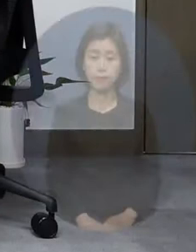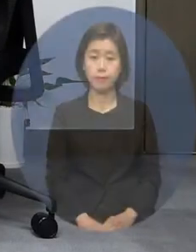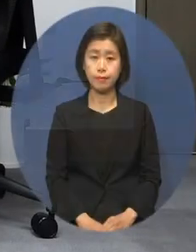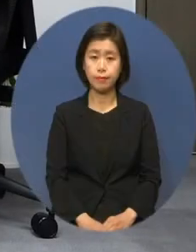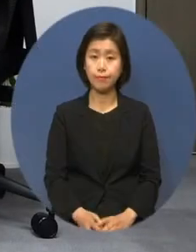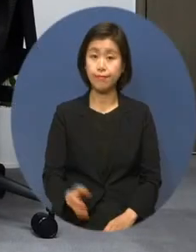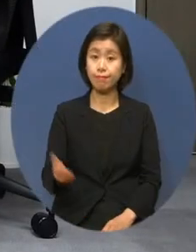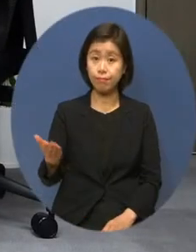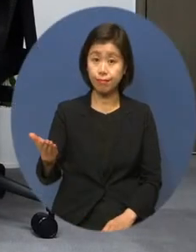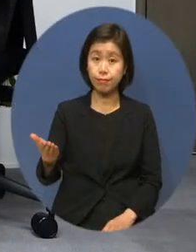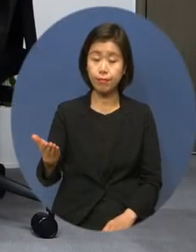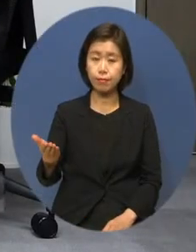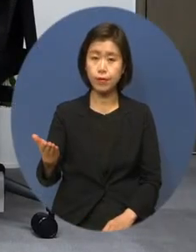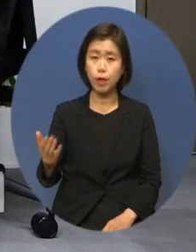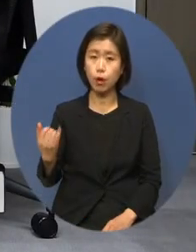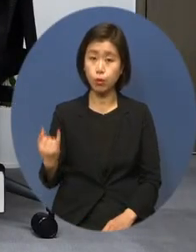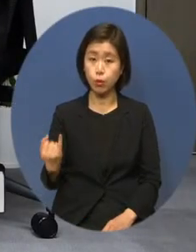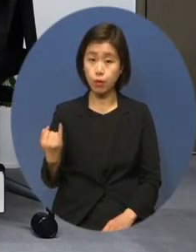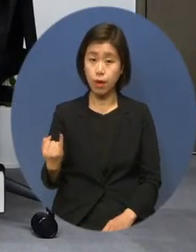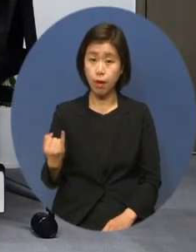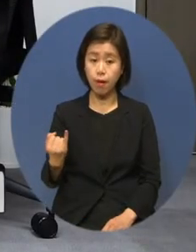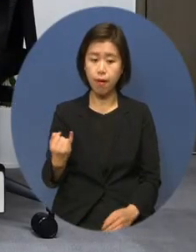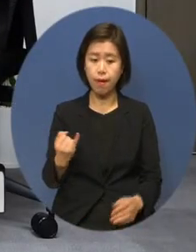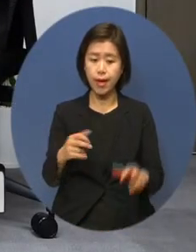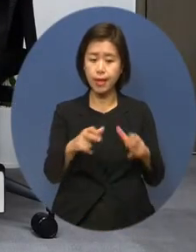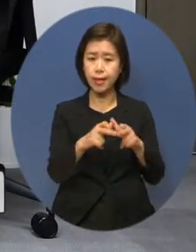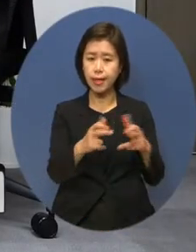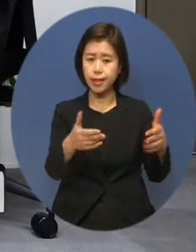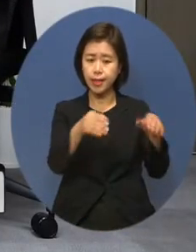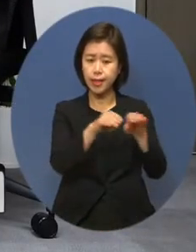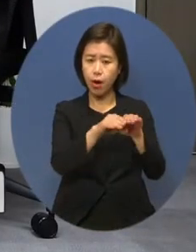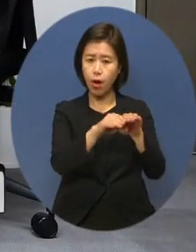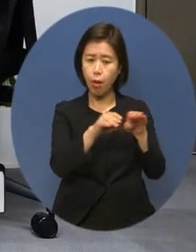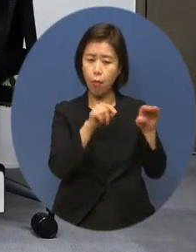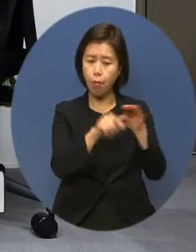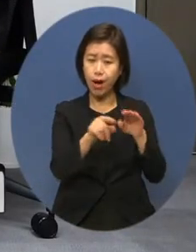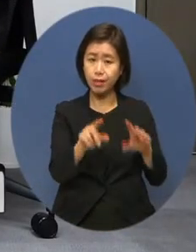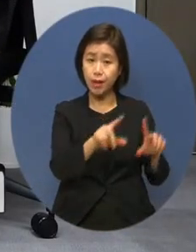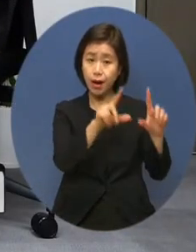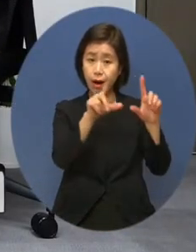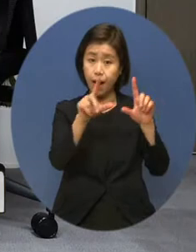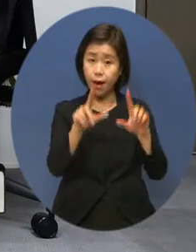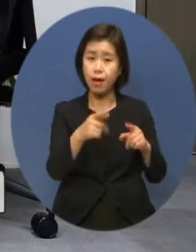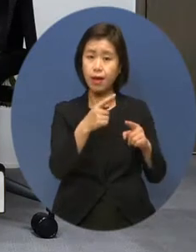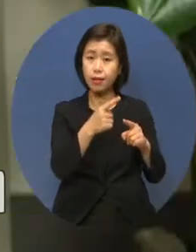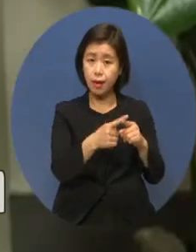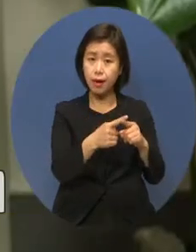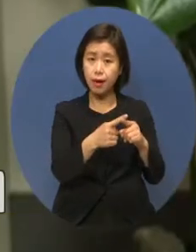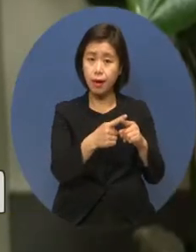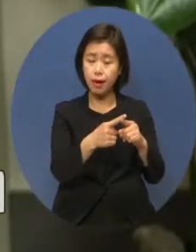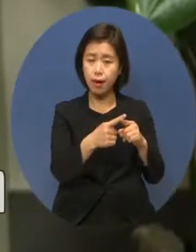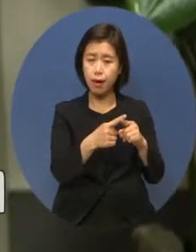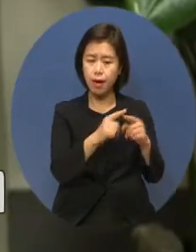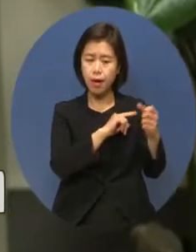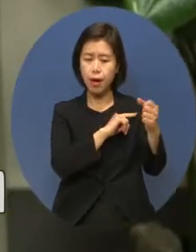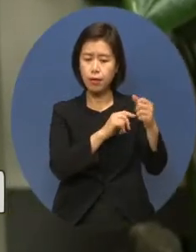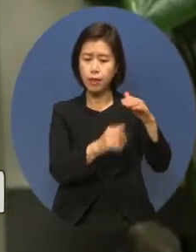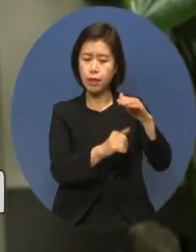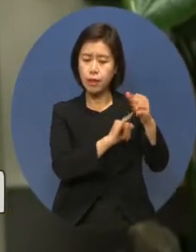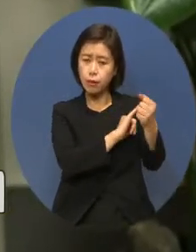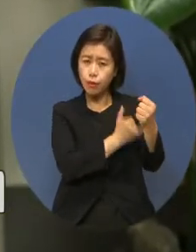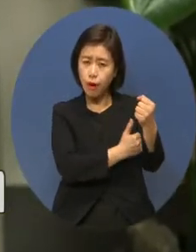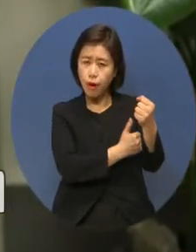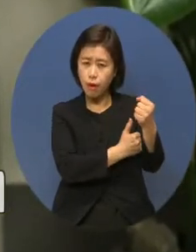씨가 시설에 들어갔다가 또 그 시설에서 이런 뭐 장애인 인권 침해 문제가 생기면서 이런 탈시설에 관심을